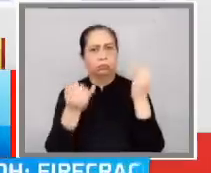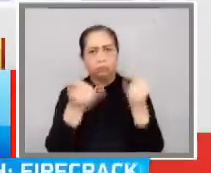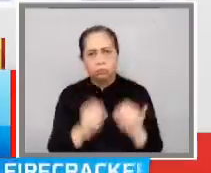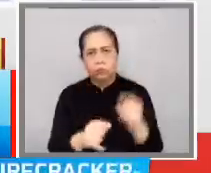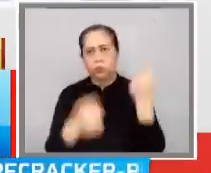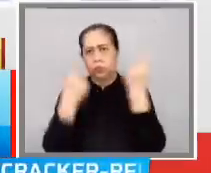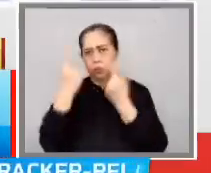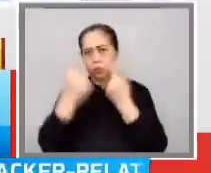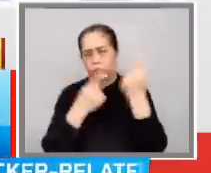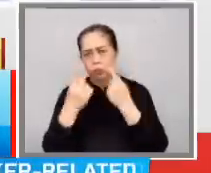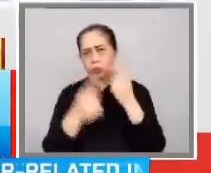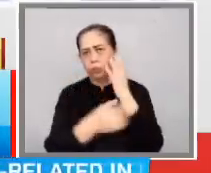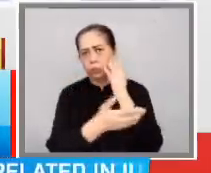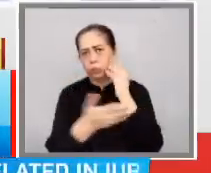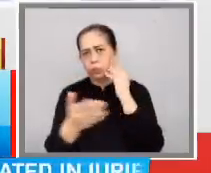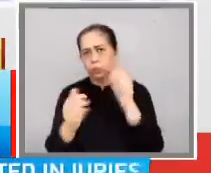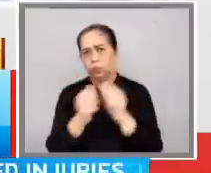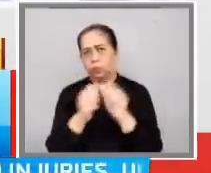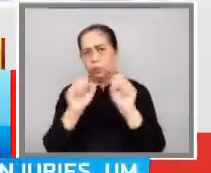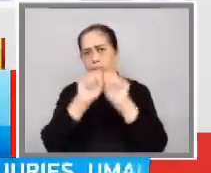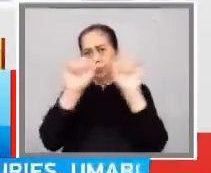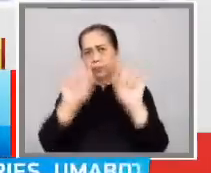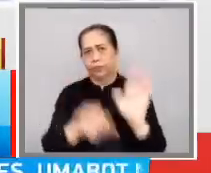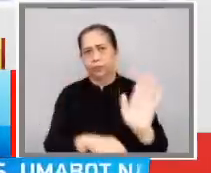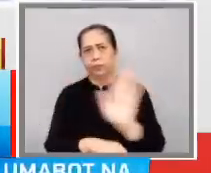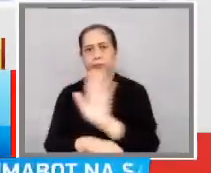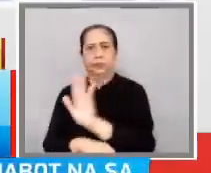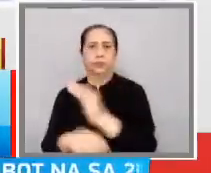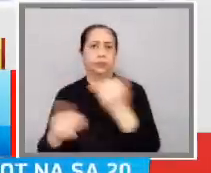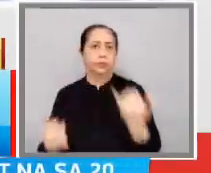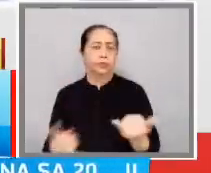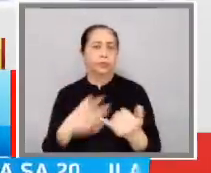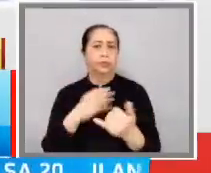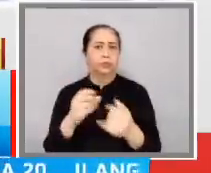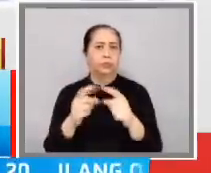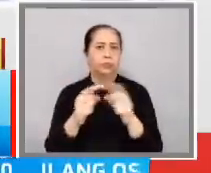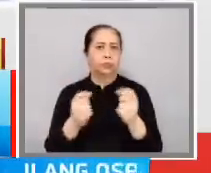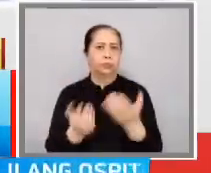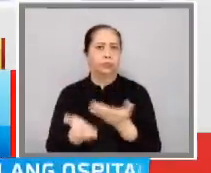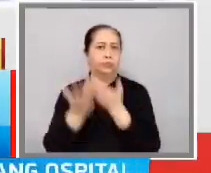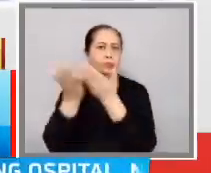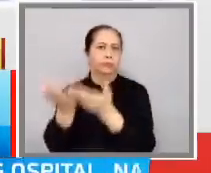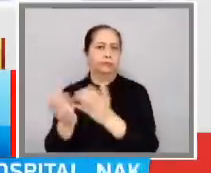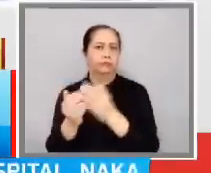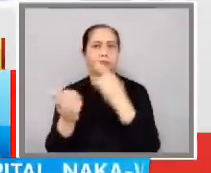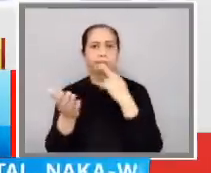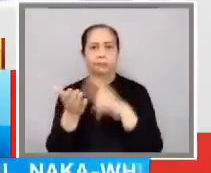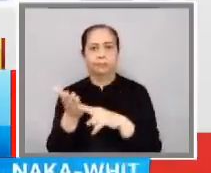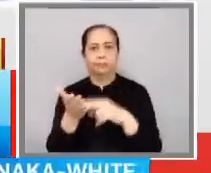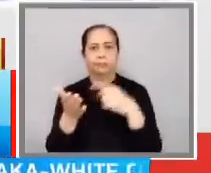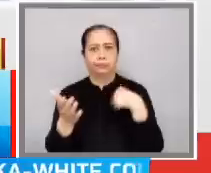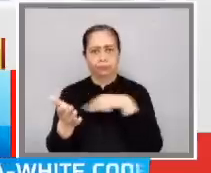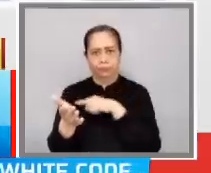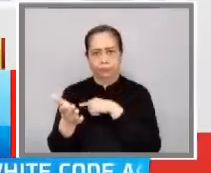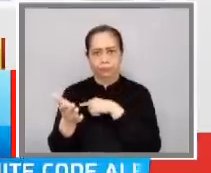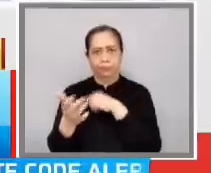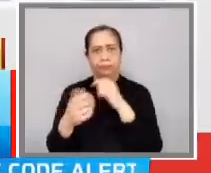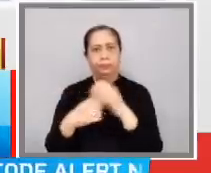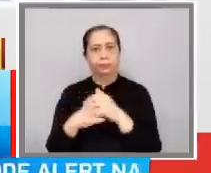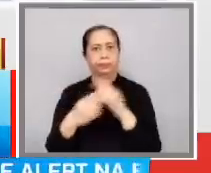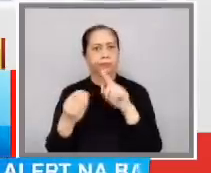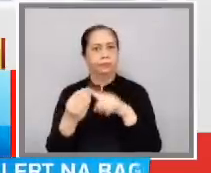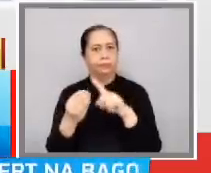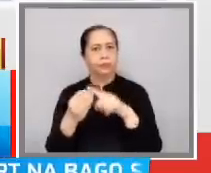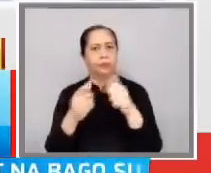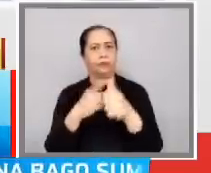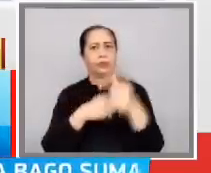are facing sa systems po nila ngayong araw at para makapag-submit po sila ng report sa amin sa tungkol sa unang araw